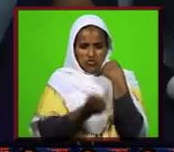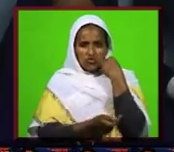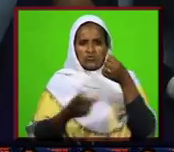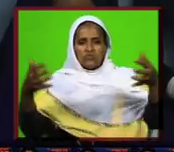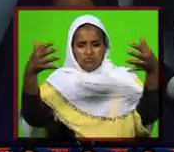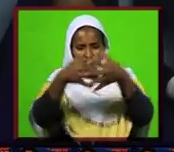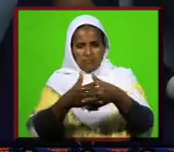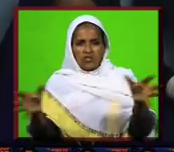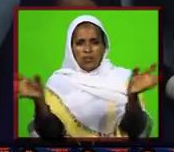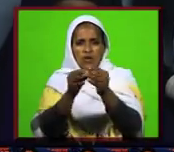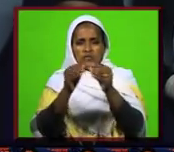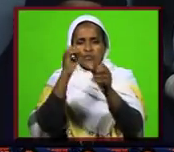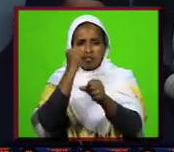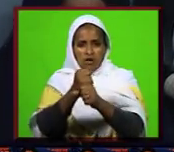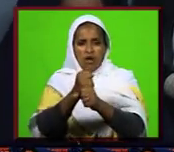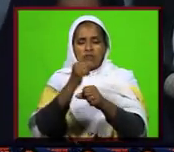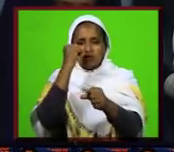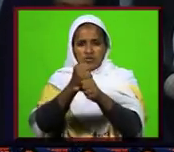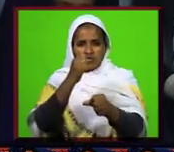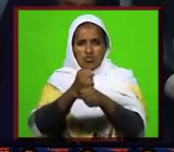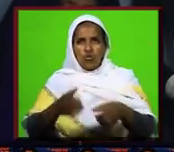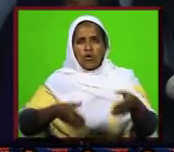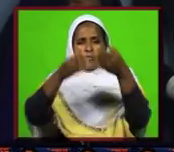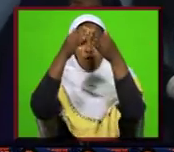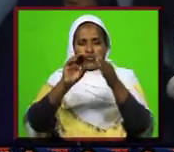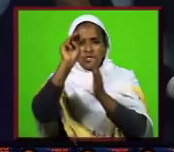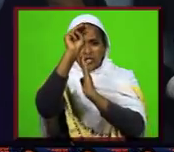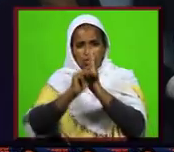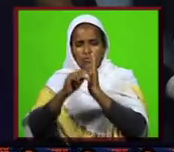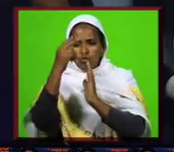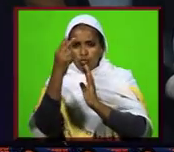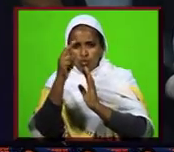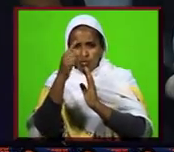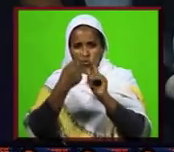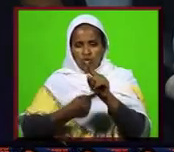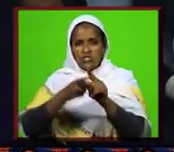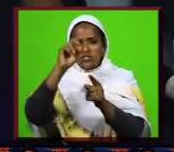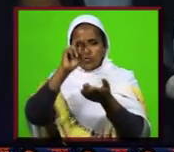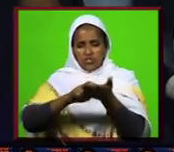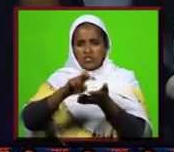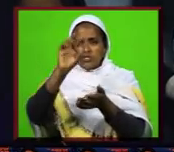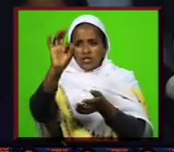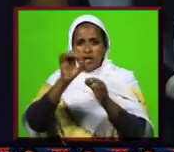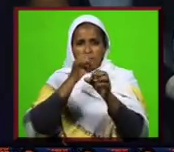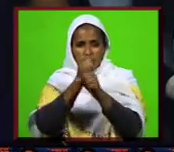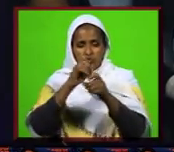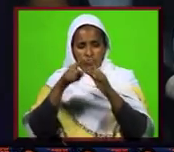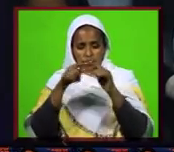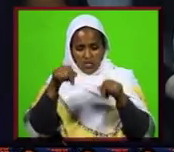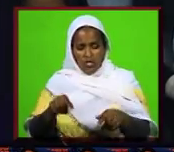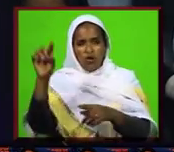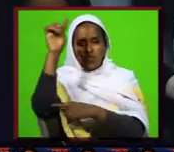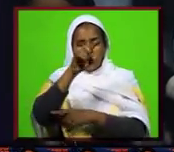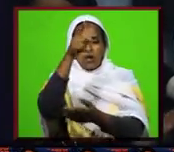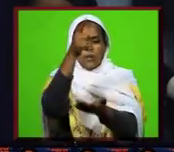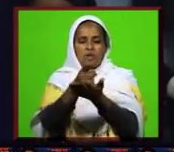ሥራ ተሰርቶ ግንባታው በጥቅምት ወር 2009 ዓ.ም ተጀምሮ እነሆ በዛሬው ቀን ለምረቃ በቅቷል።